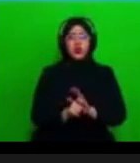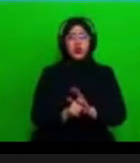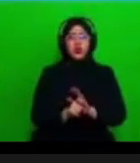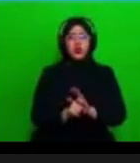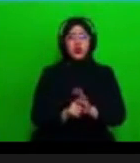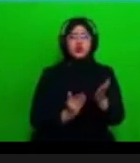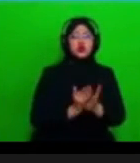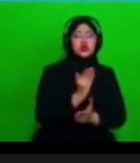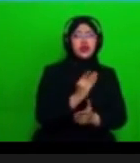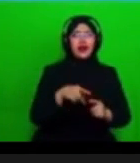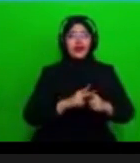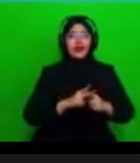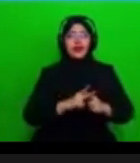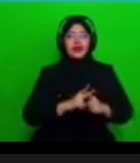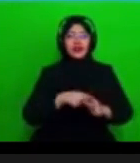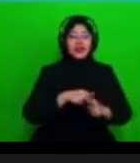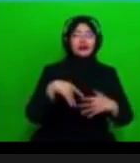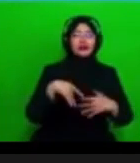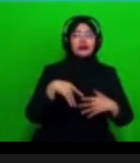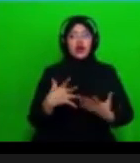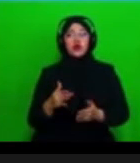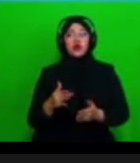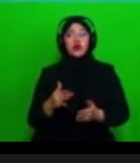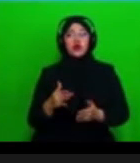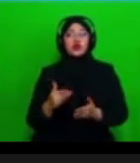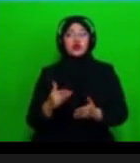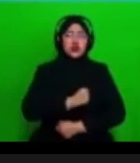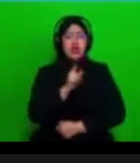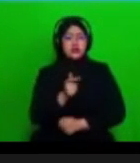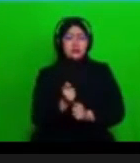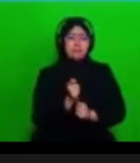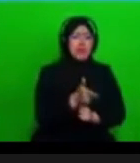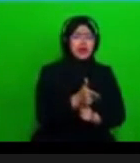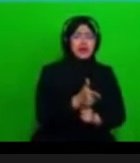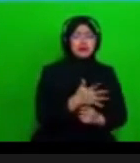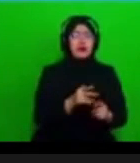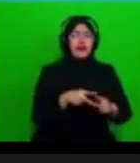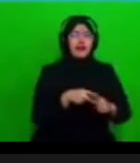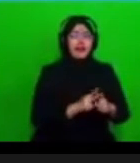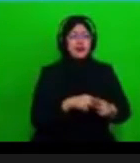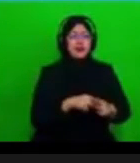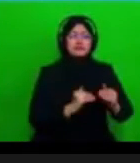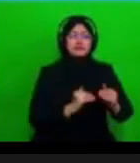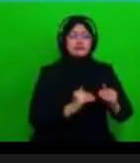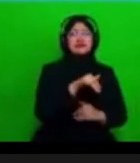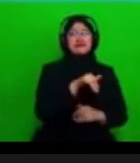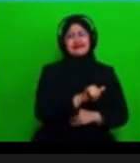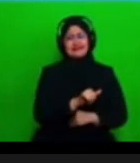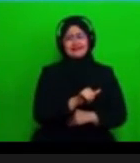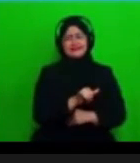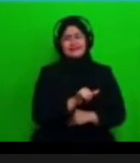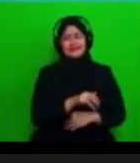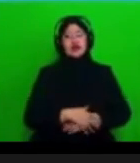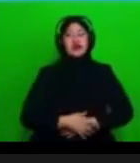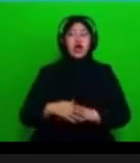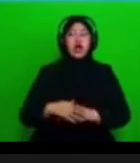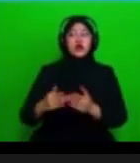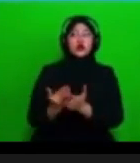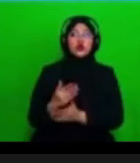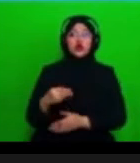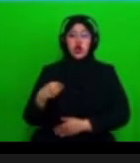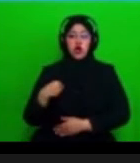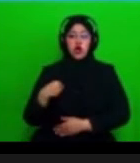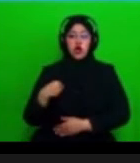prodinya teknik dengan prodinya sosial, mestinya lebih tinggi prodi teknik untuk biaya pendidikannya. Apalagi kalau